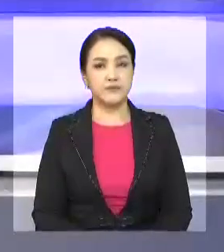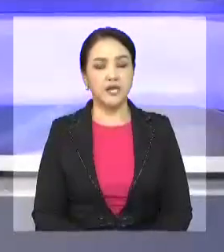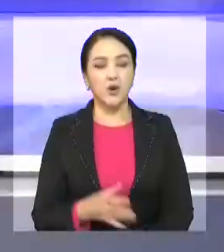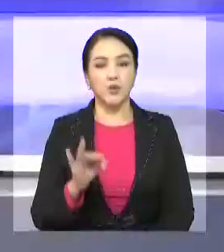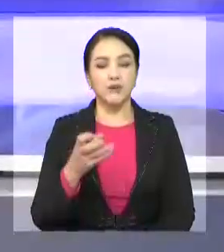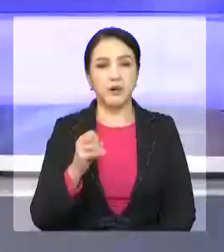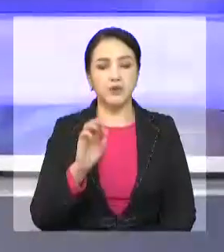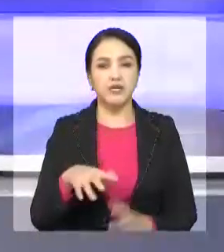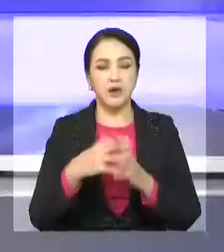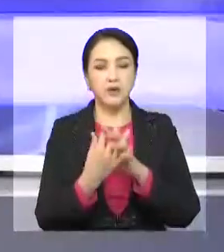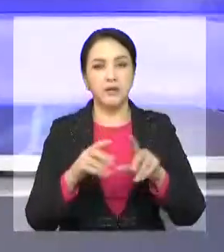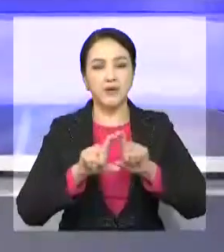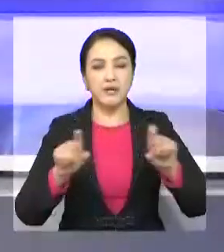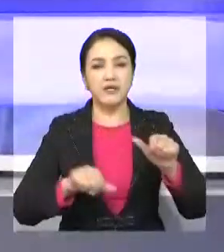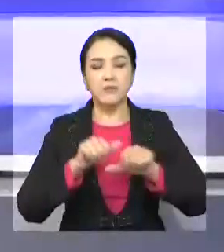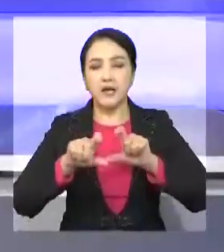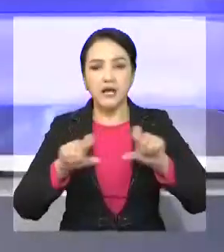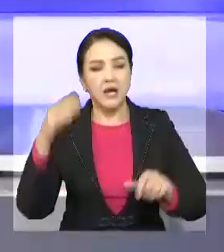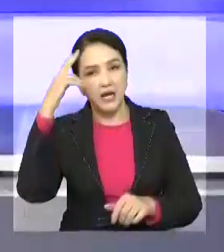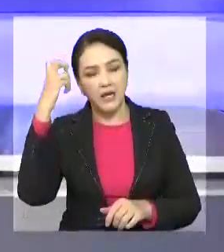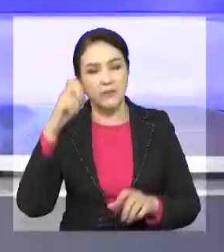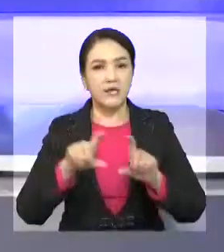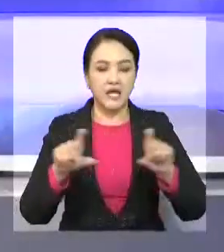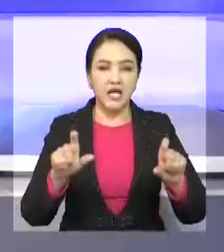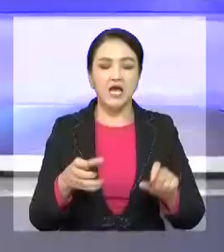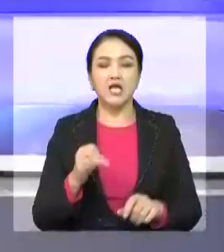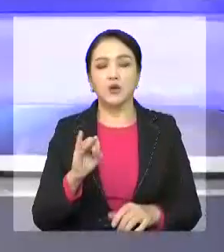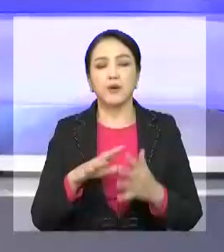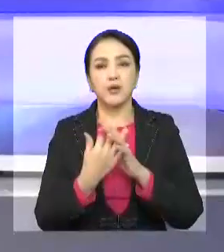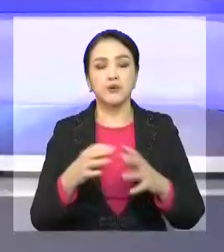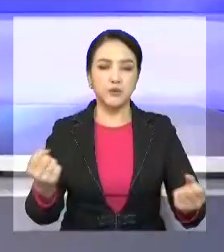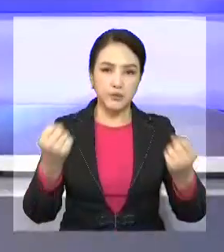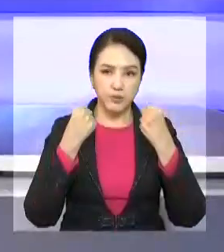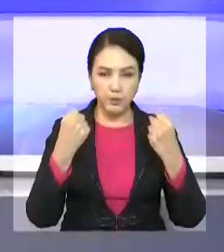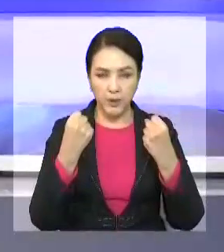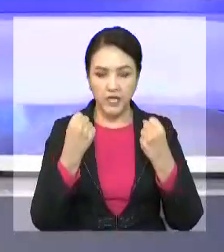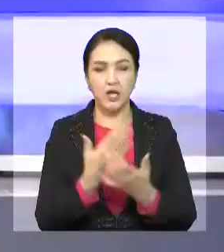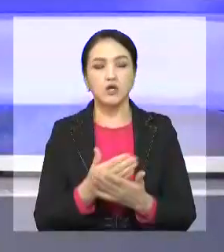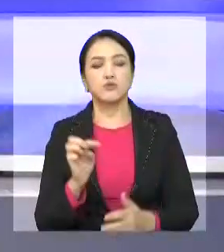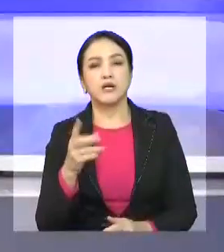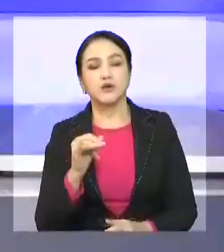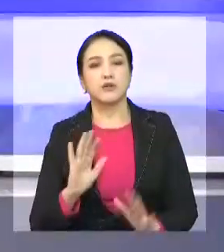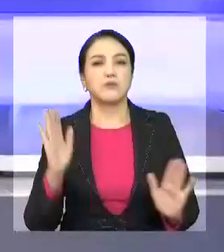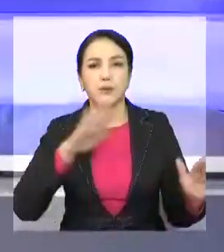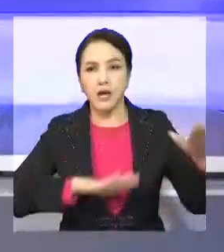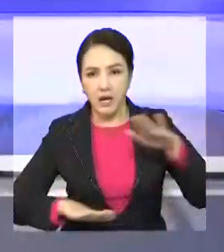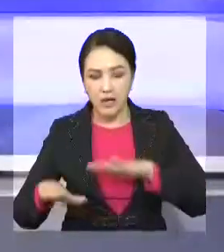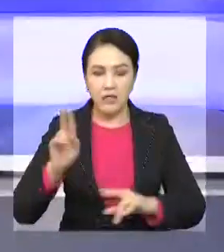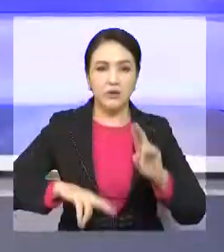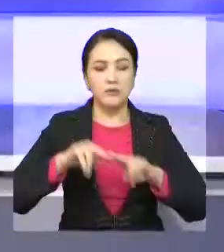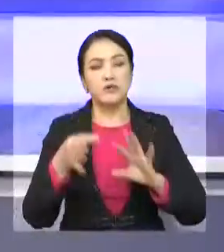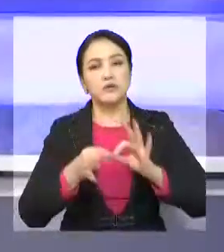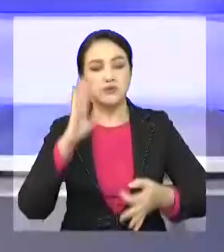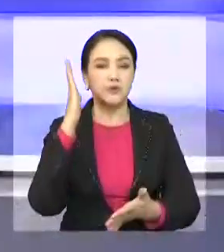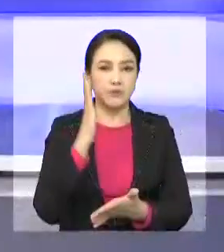Уйма отауында мектеп, балабақша, қандағашта мектеп, әйке ауылында спорт кешені. Шуварқұдықта бассейн құрылысында қиындықтар